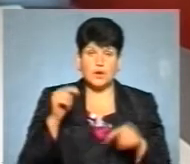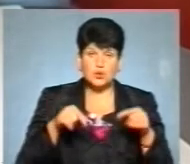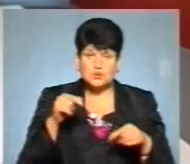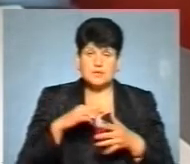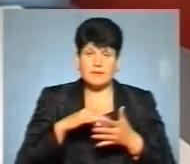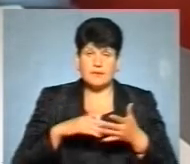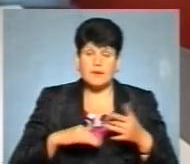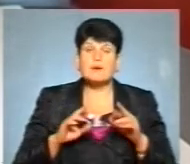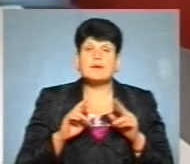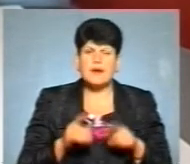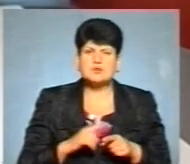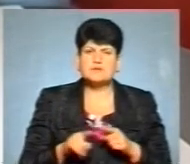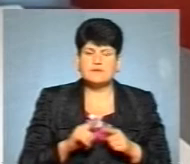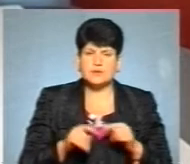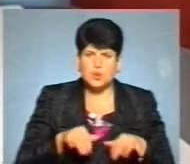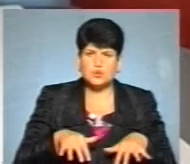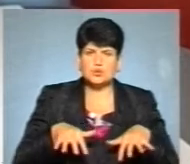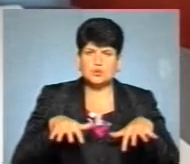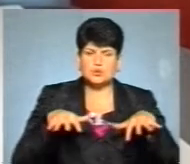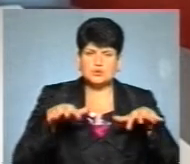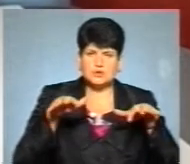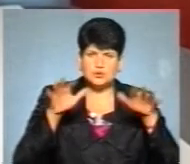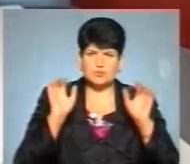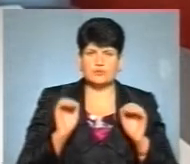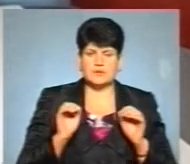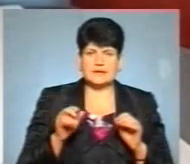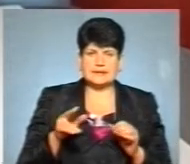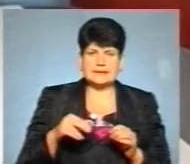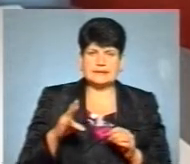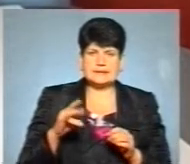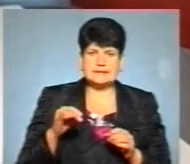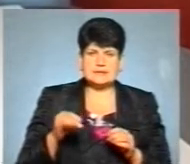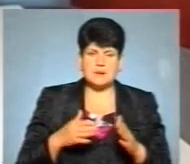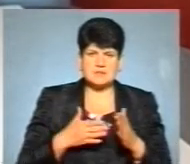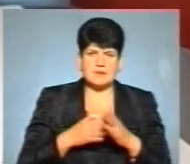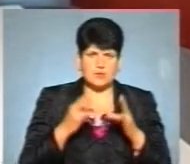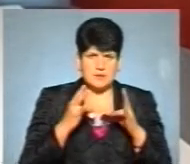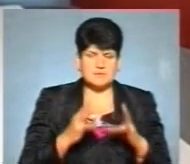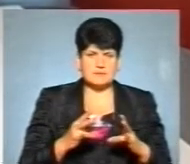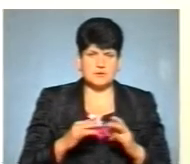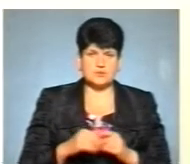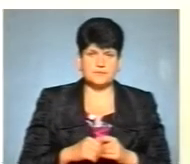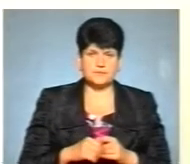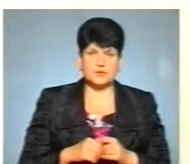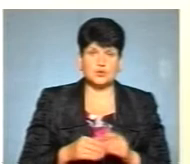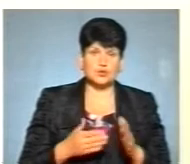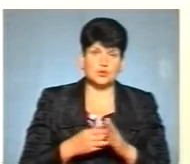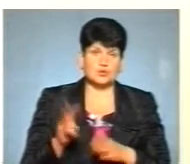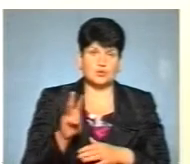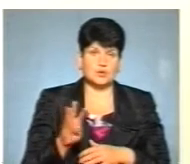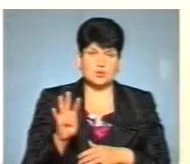то як швидко досягнула б рівень Дністра цього вже максимально небезпечного рівня? До 3-4